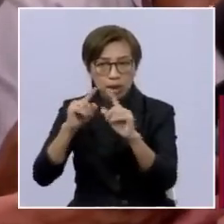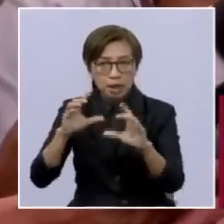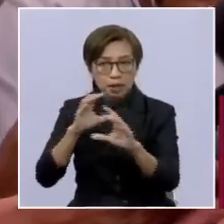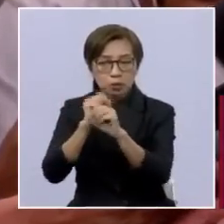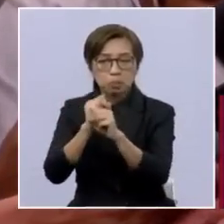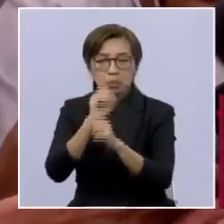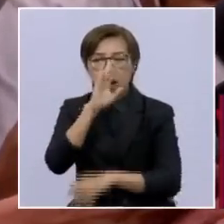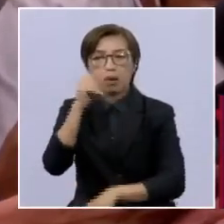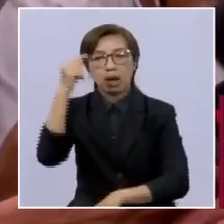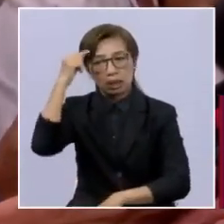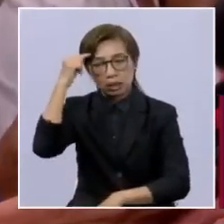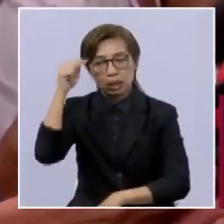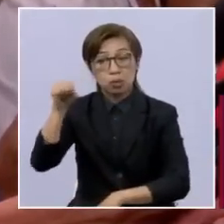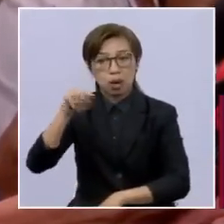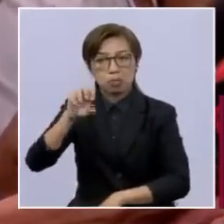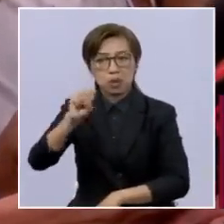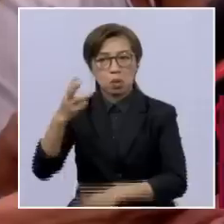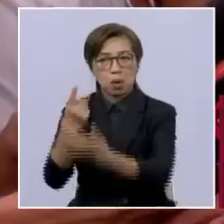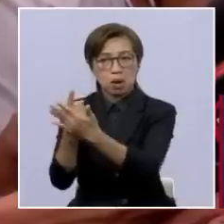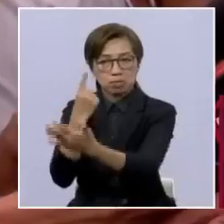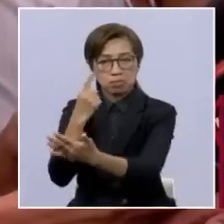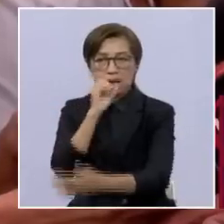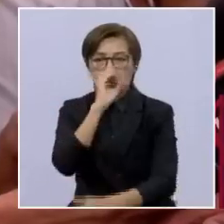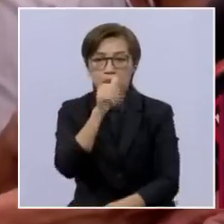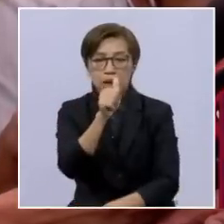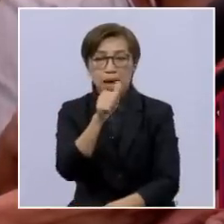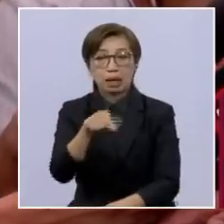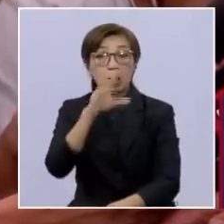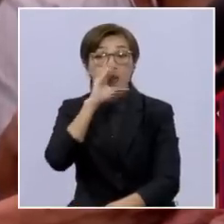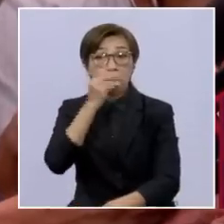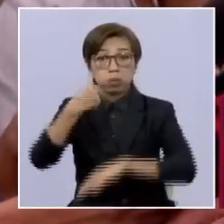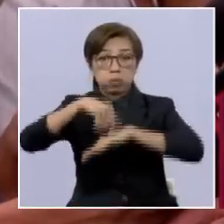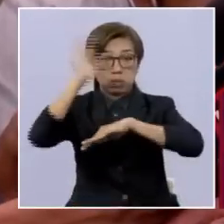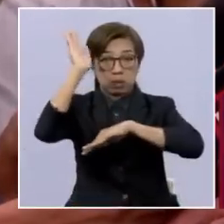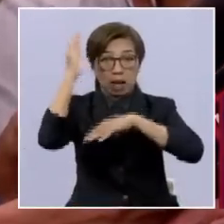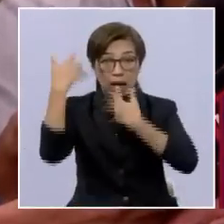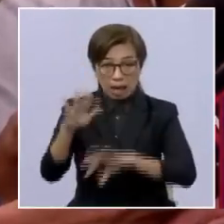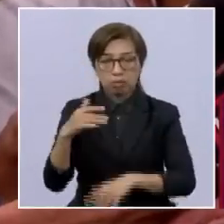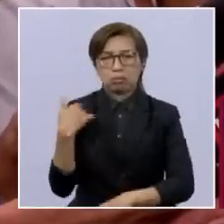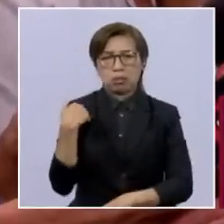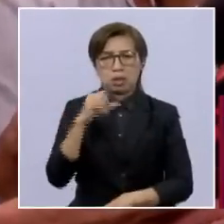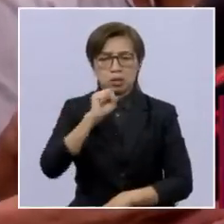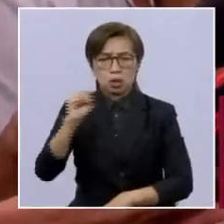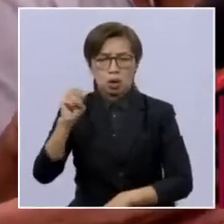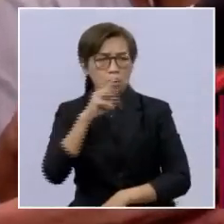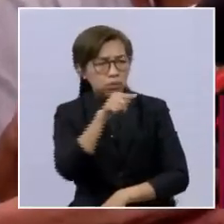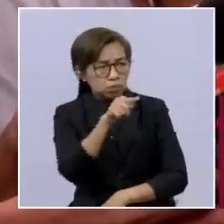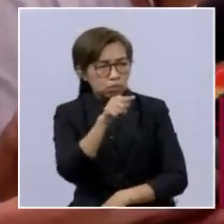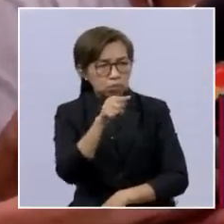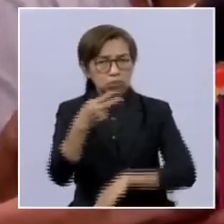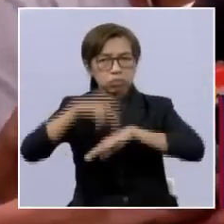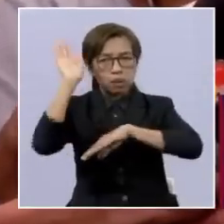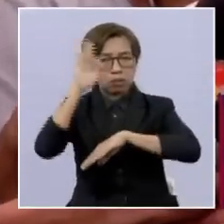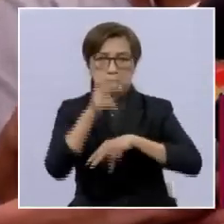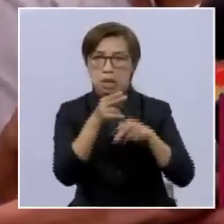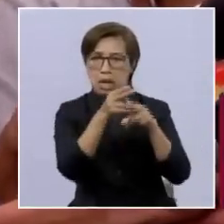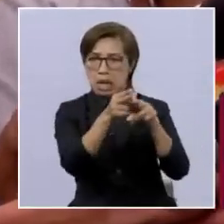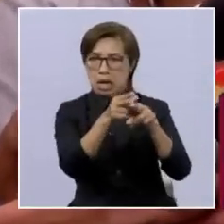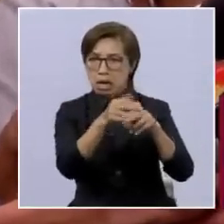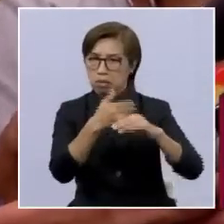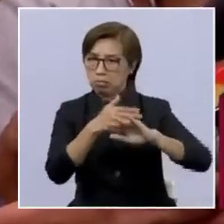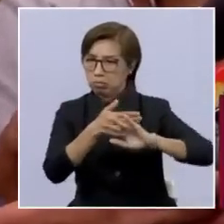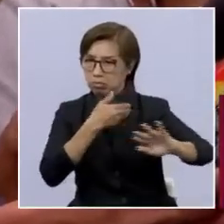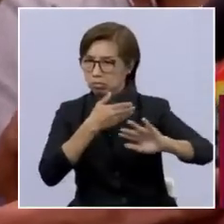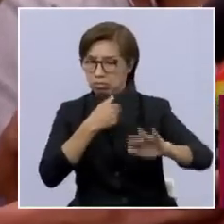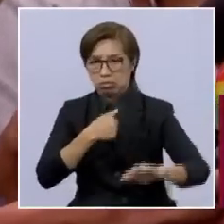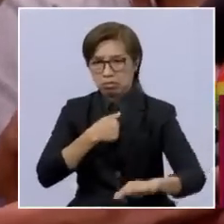กล้ามองว่าเป็นตัวแทนสว.ได้ไม่เพียงทำเอาสว.หลายคนต้องออกมาโต้แย้งว่าอันนี้เนี่ยเป็นความเห็นส่วนบุคคลนะไม่ใช่